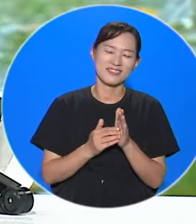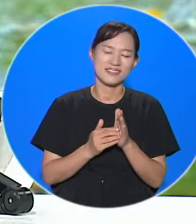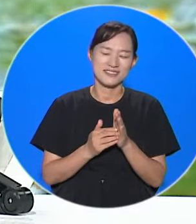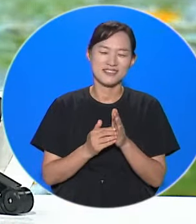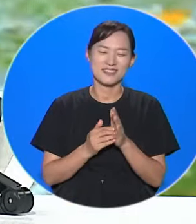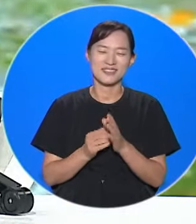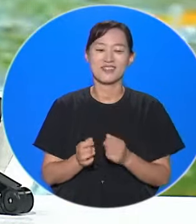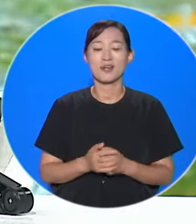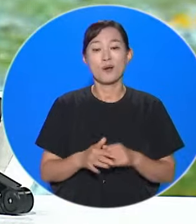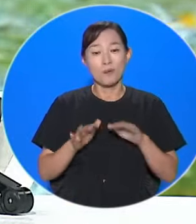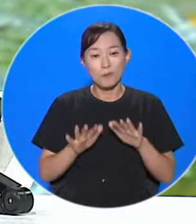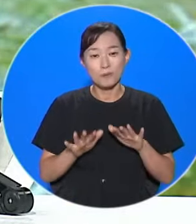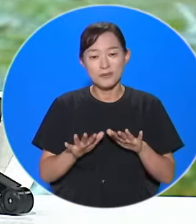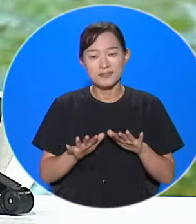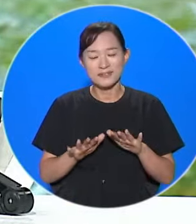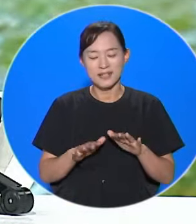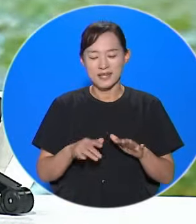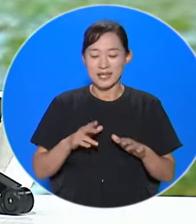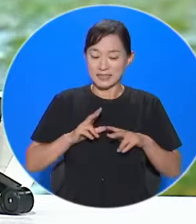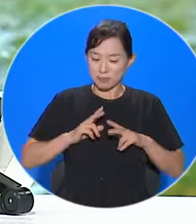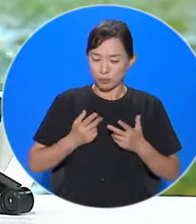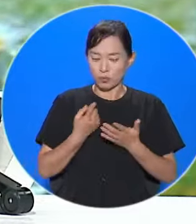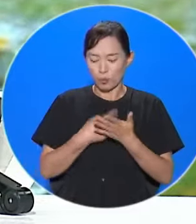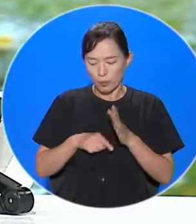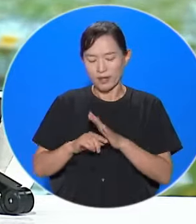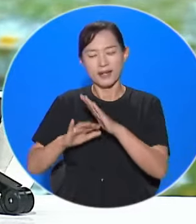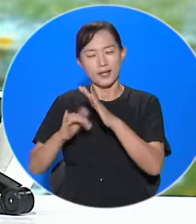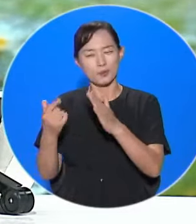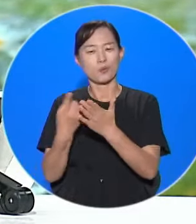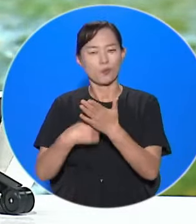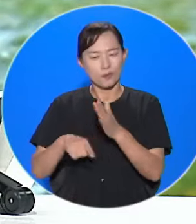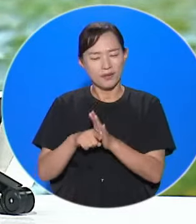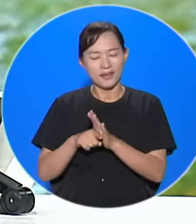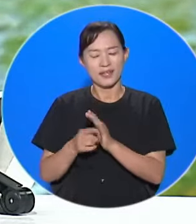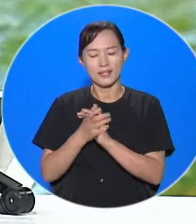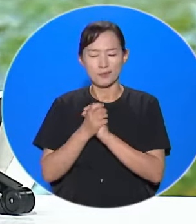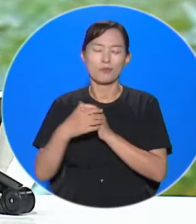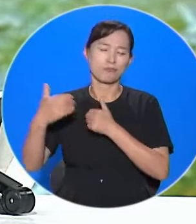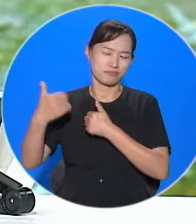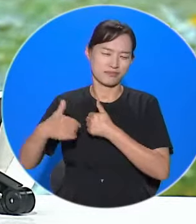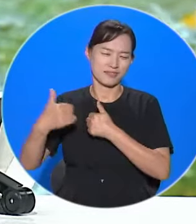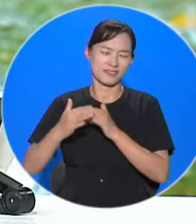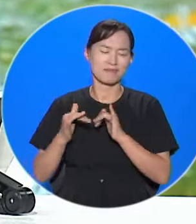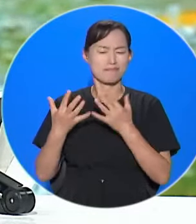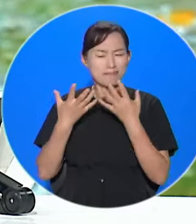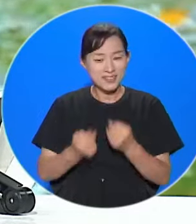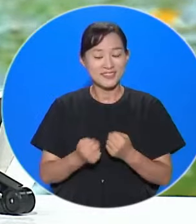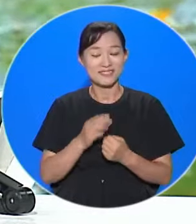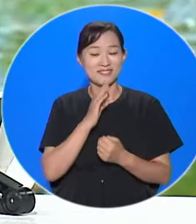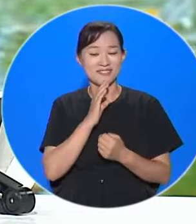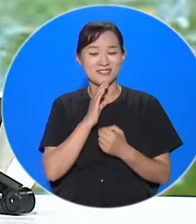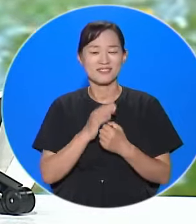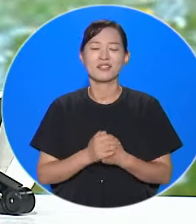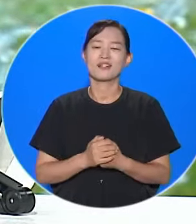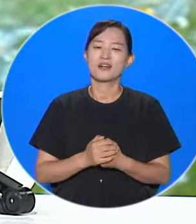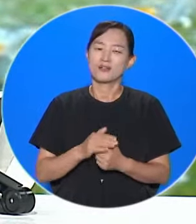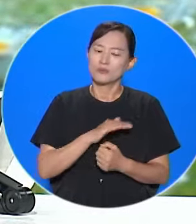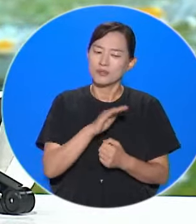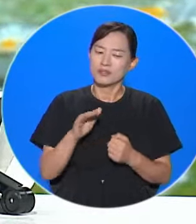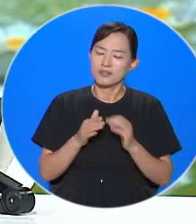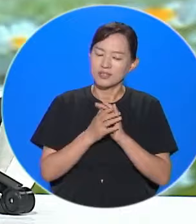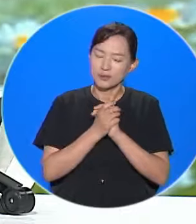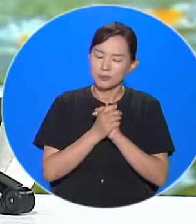되었습니다. 오늘 자신을 위해 또 가족을 위해 중보기도를 요청한 분들이 참 많았죠. 우리는